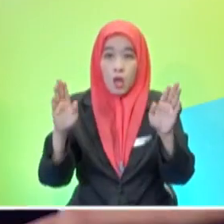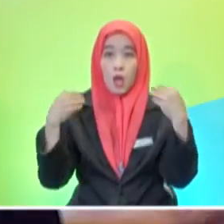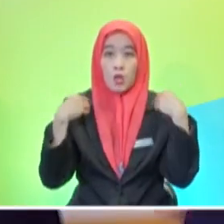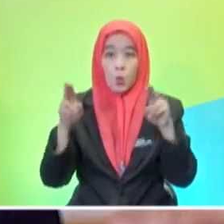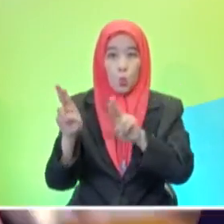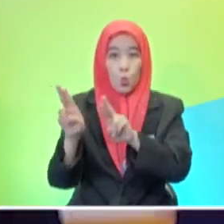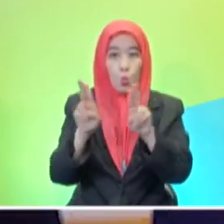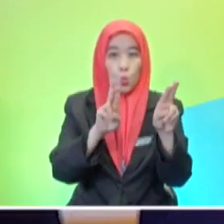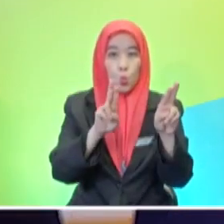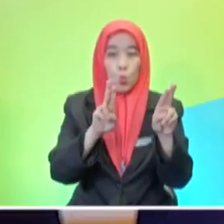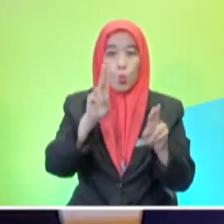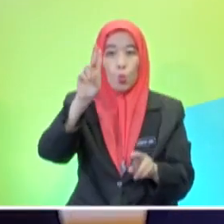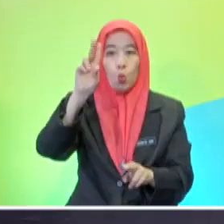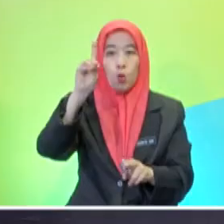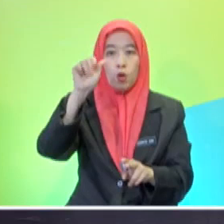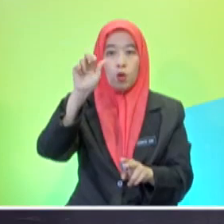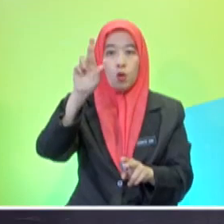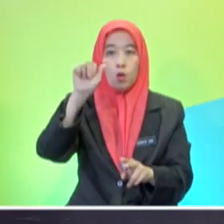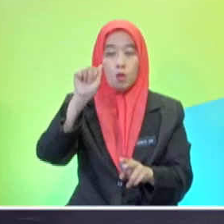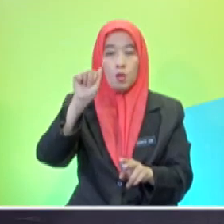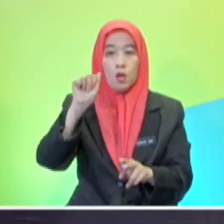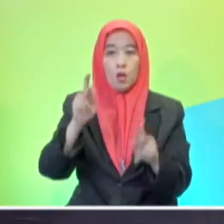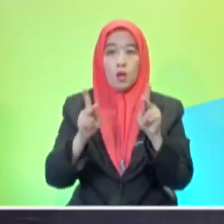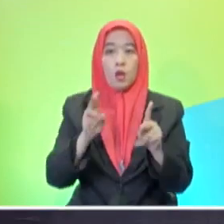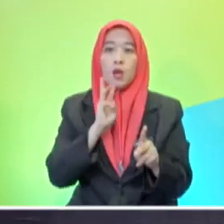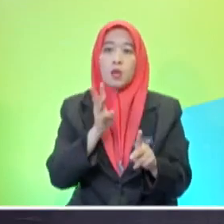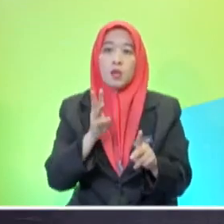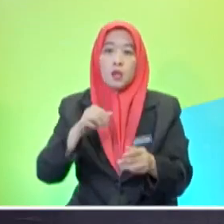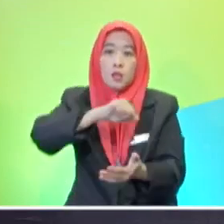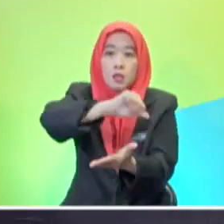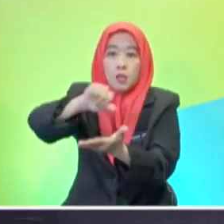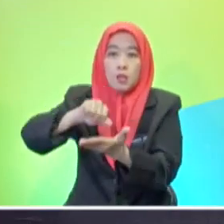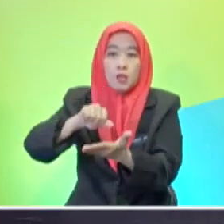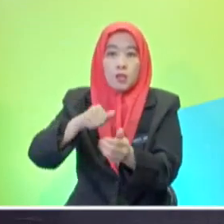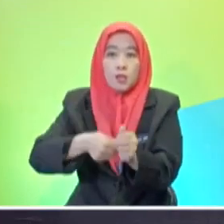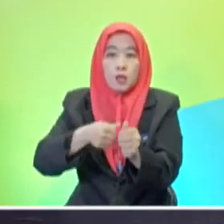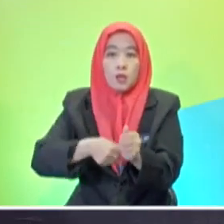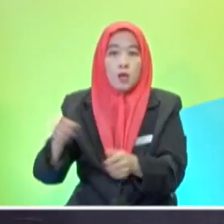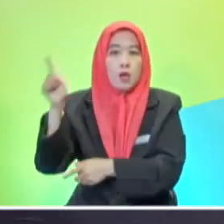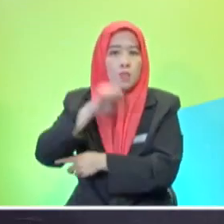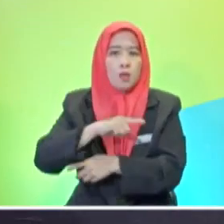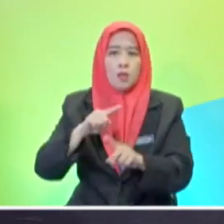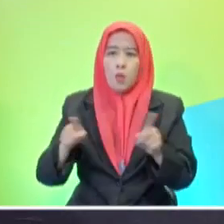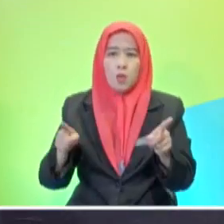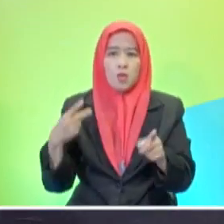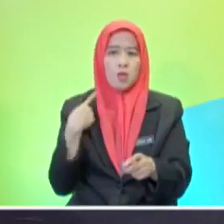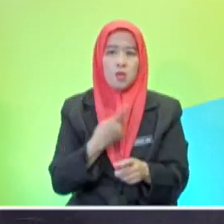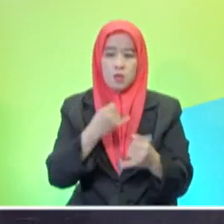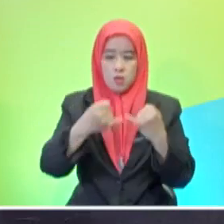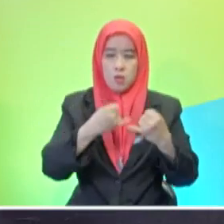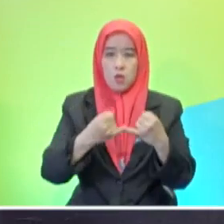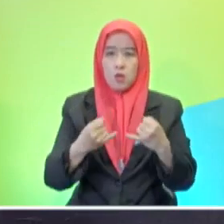Okey. Kalau air kita siram setiap hari, tetapi tadi cikgu ikatkan ketat-ketat, dapat maksudnya tak